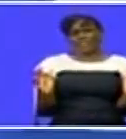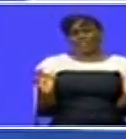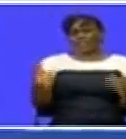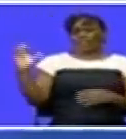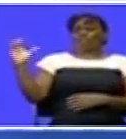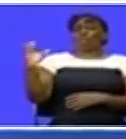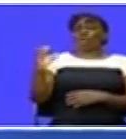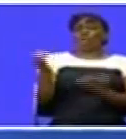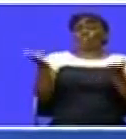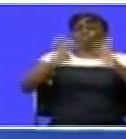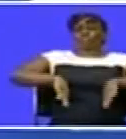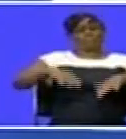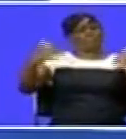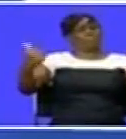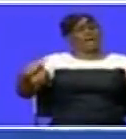CORD hawezi kusambaratika.